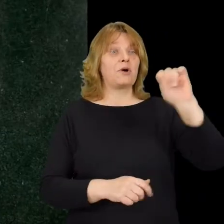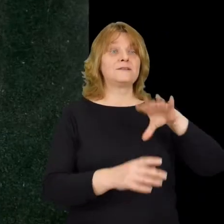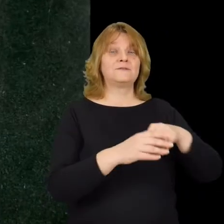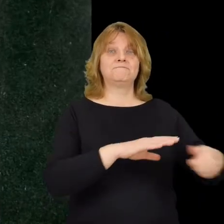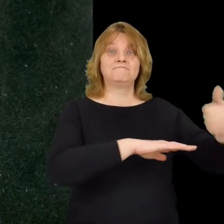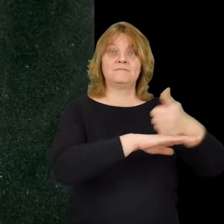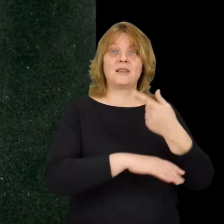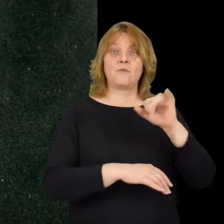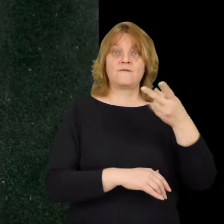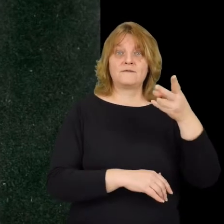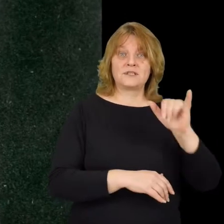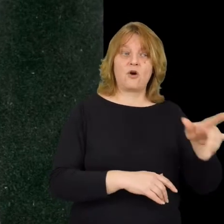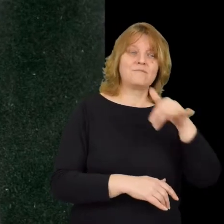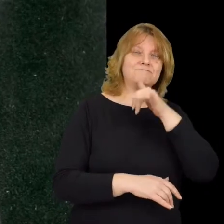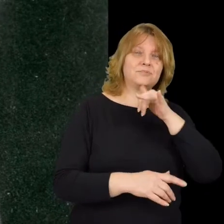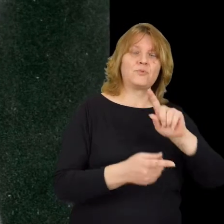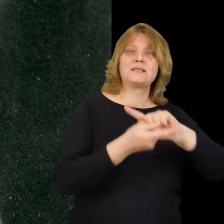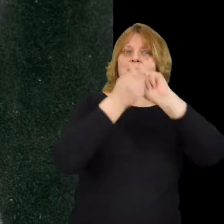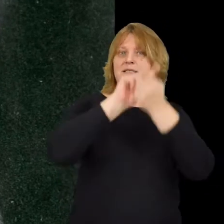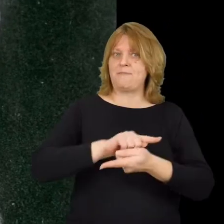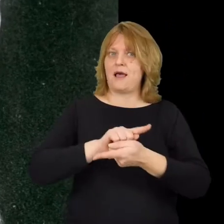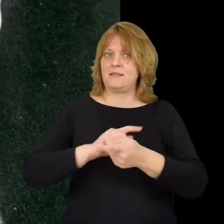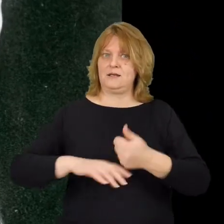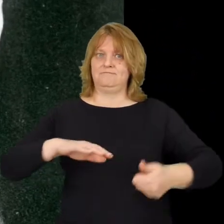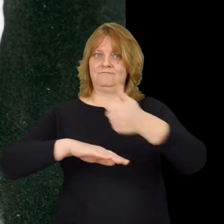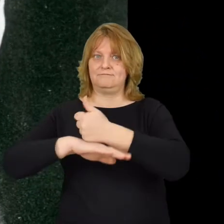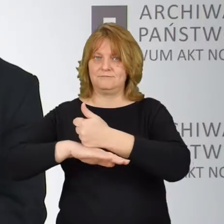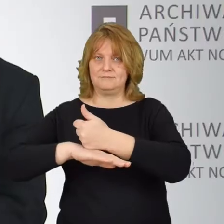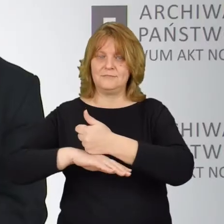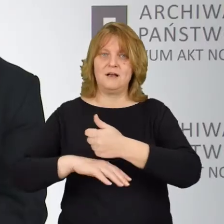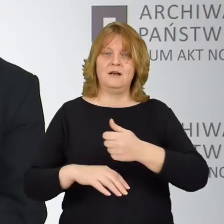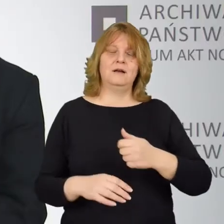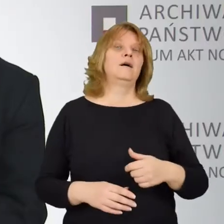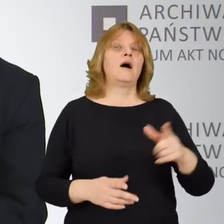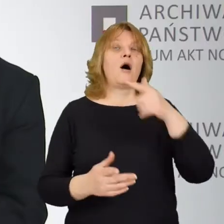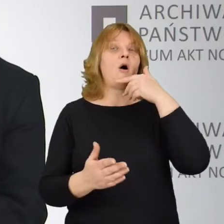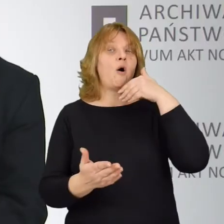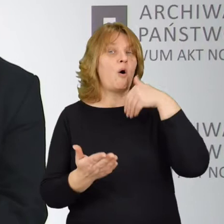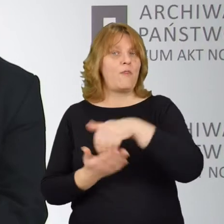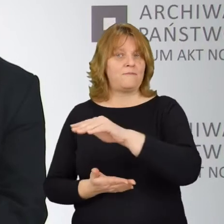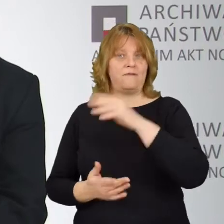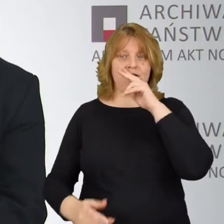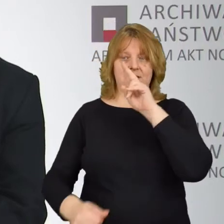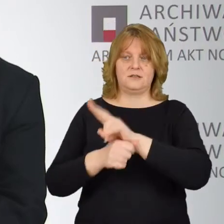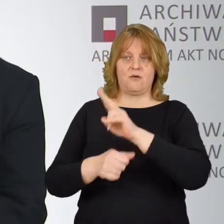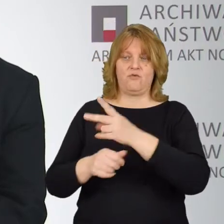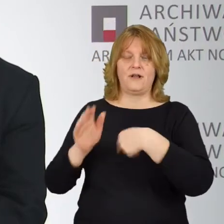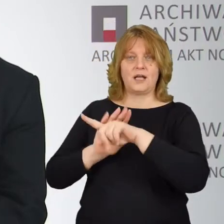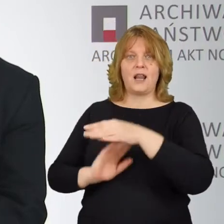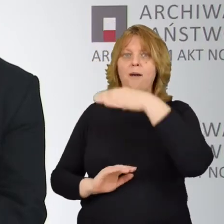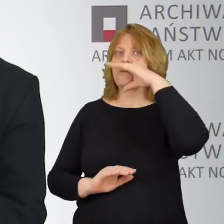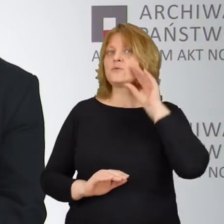Dmowskim na czele dąży do zmiany naczelnego wodza. Odmawia zaufania